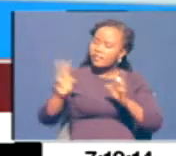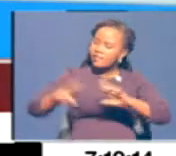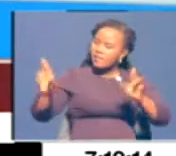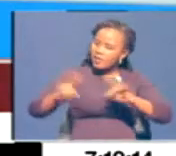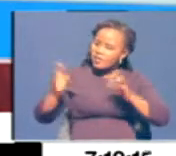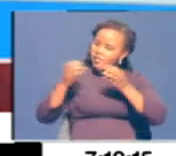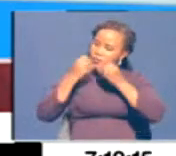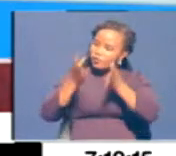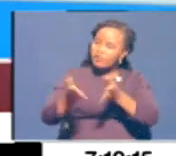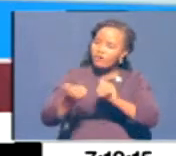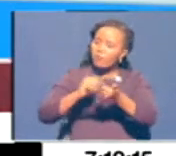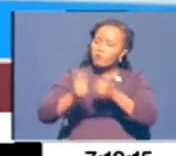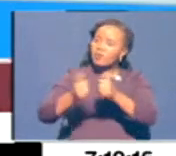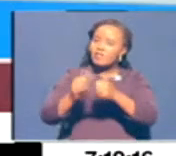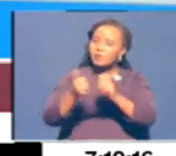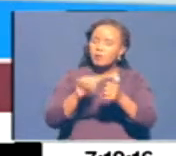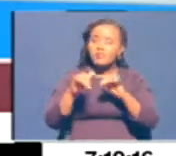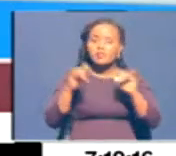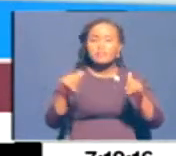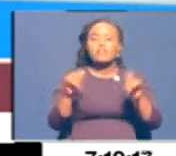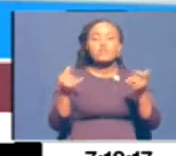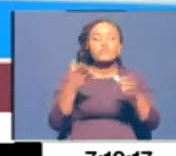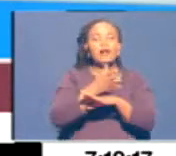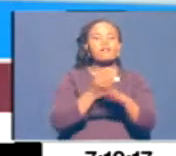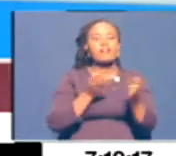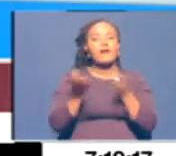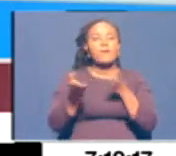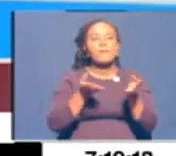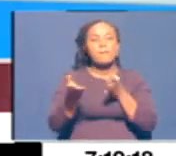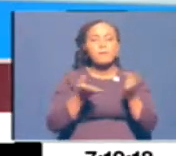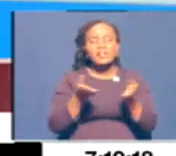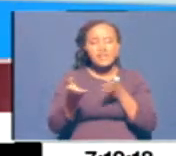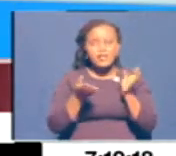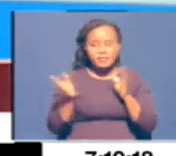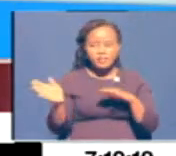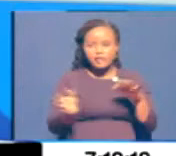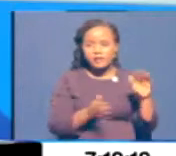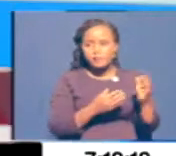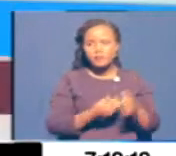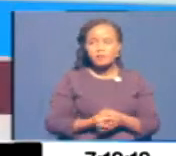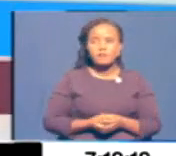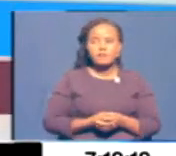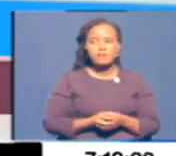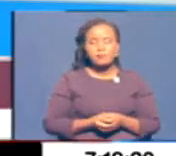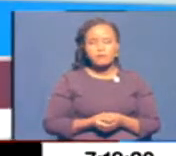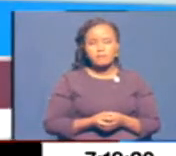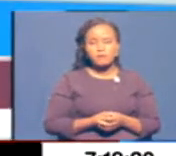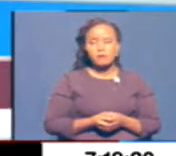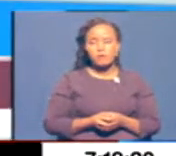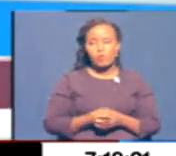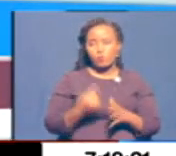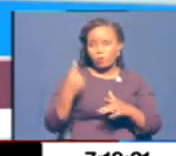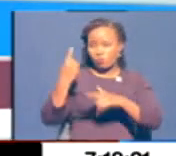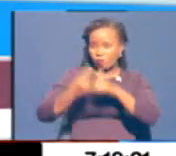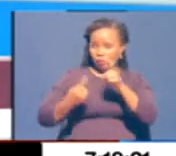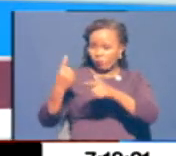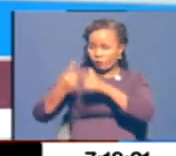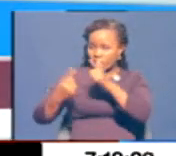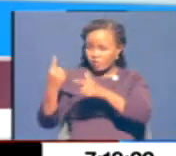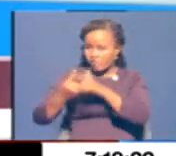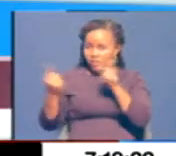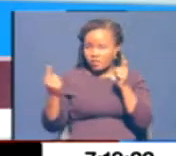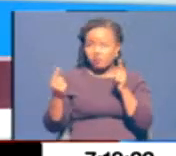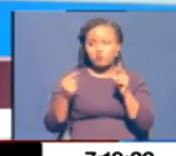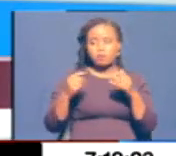zile za viwanjani. Hii ni baada ya hizi za biashara. Naam, shughuli ya kila mwaka ya Kongoni kuhama inaendelea